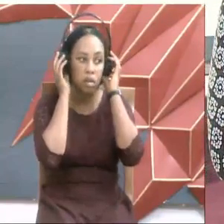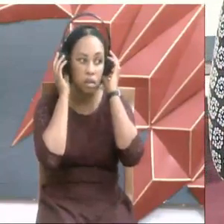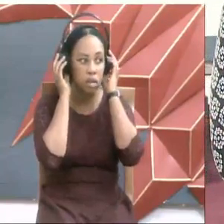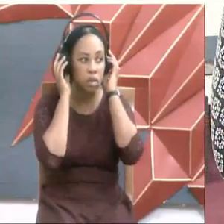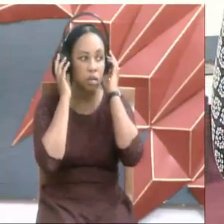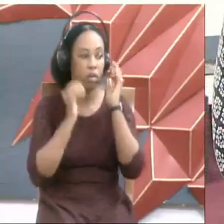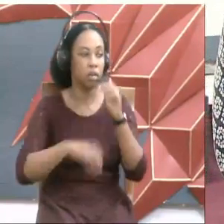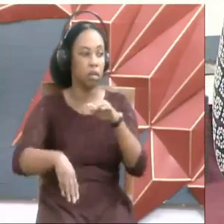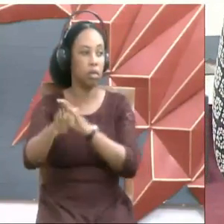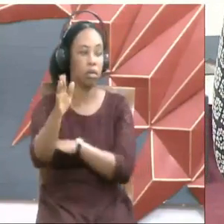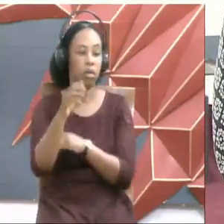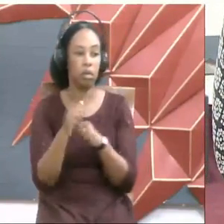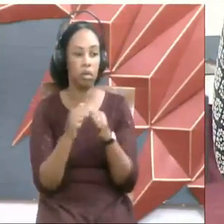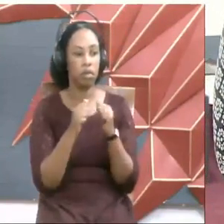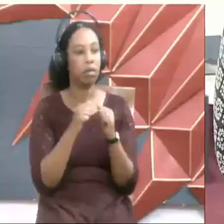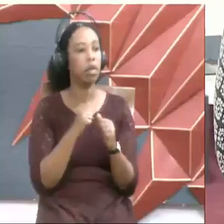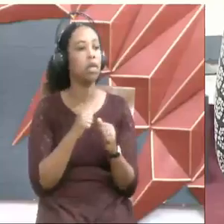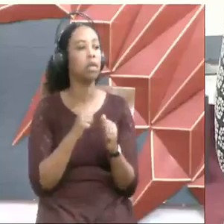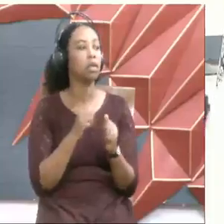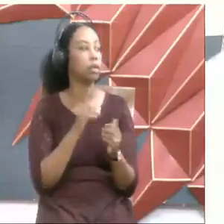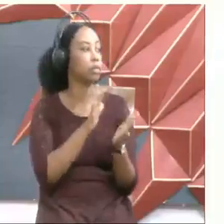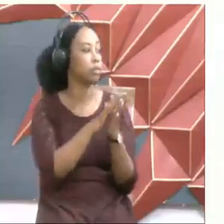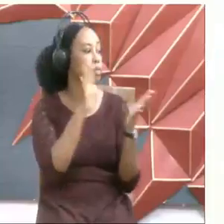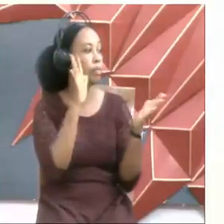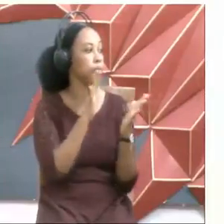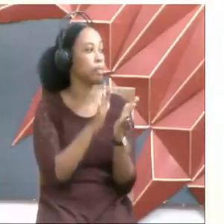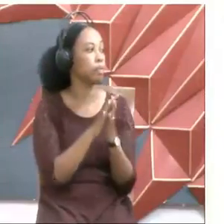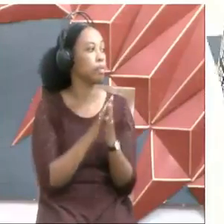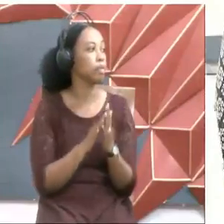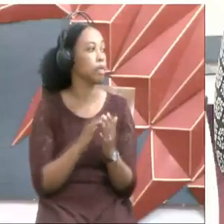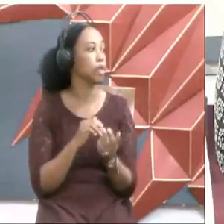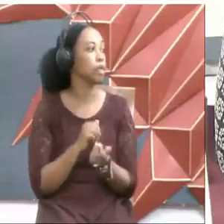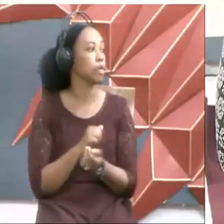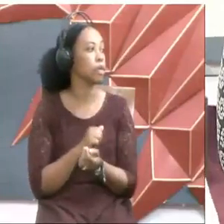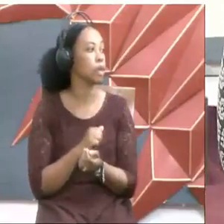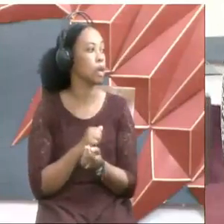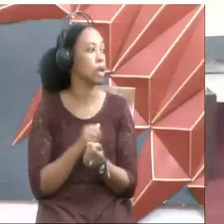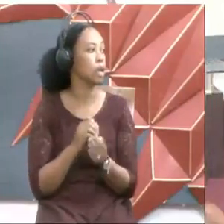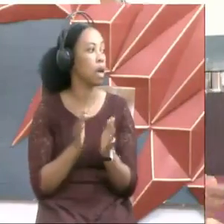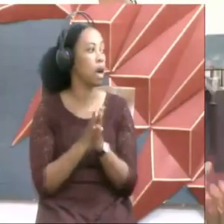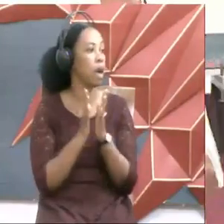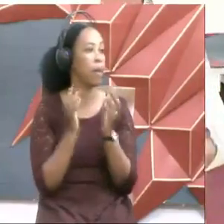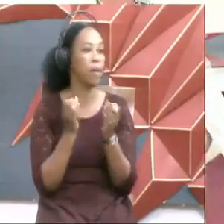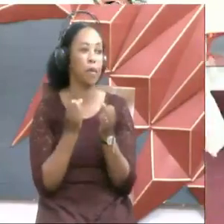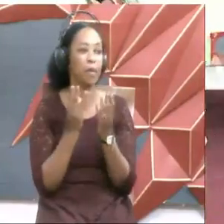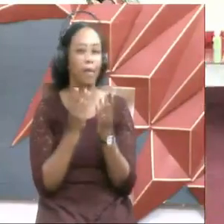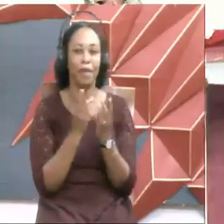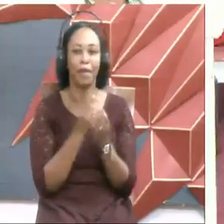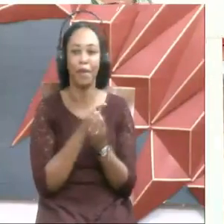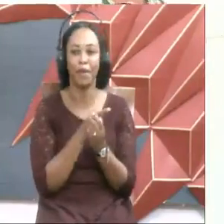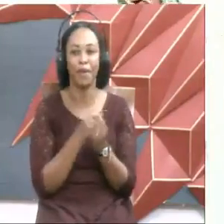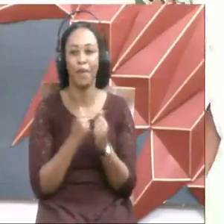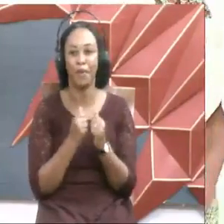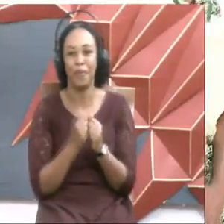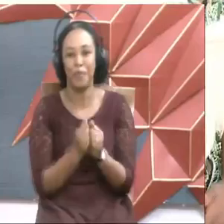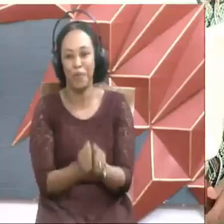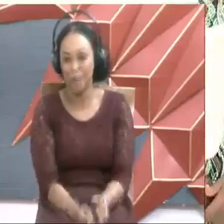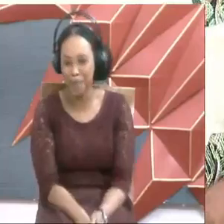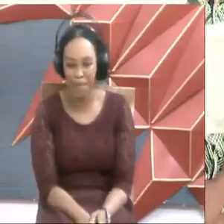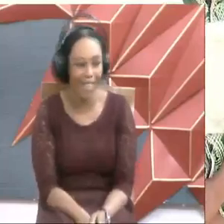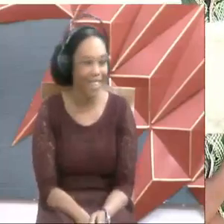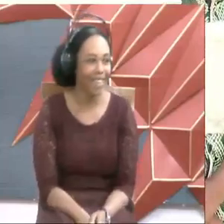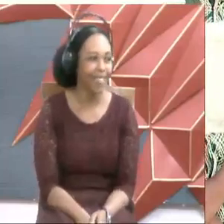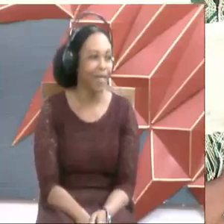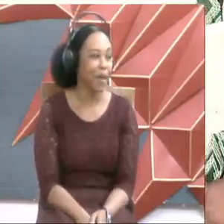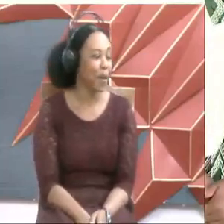Amen. Que Dieu soit loué et glorifié. Alléluia. Eh, mbega byiza cyane.